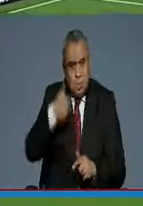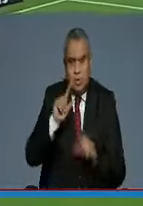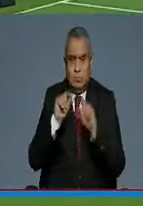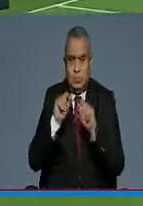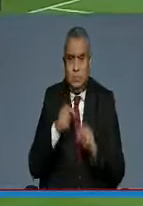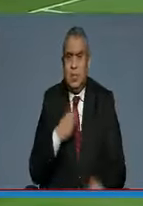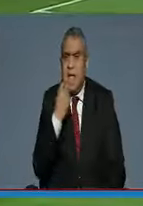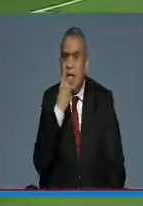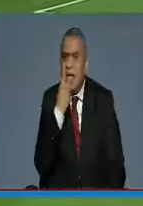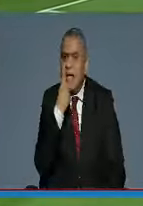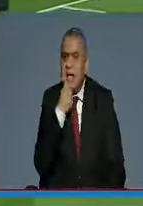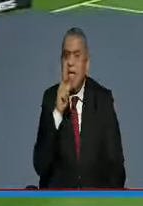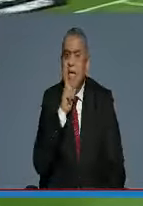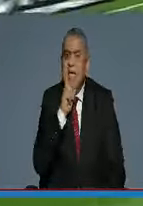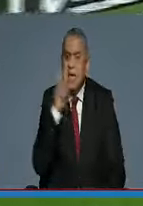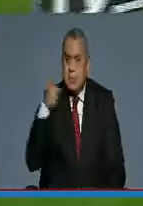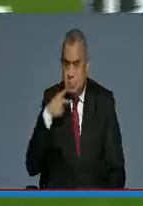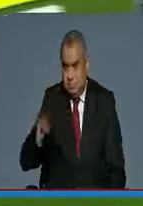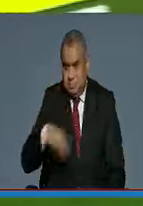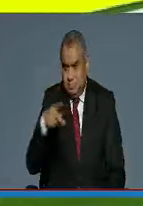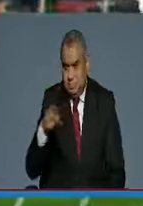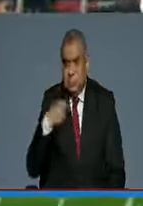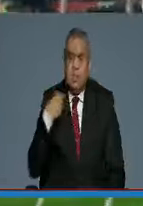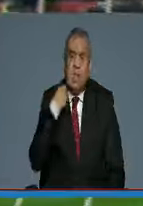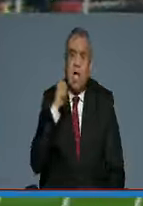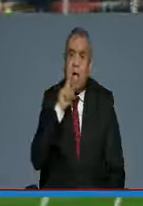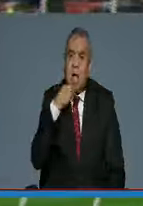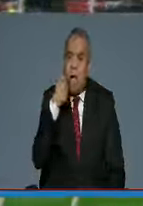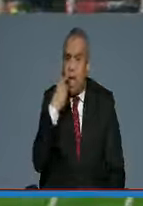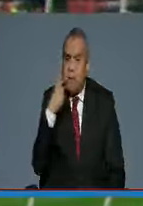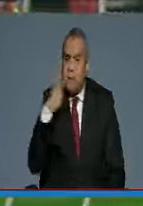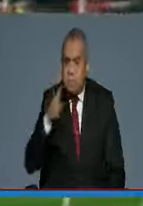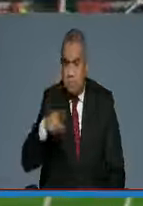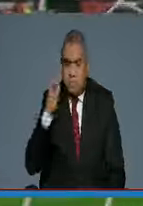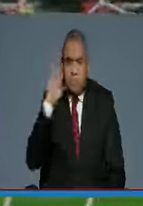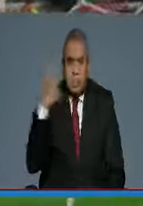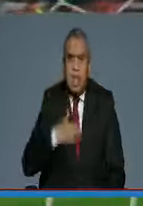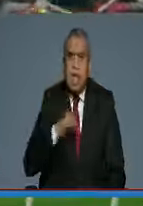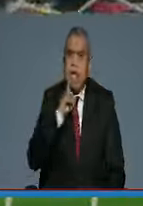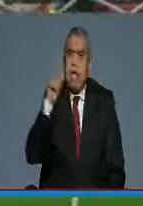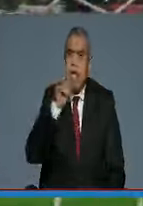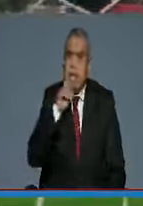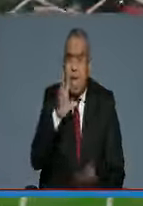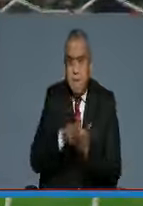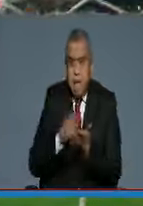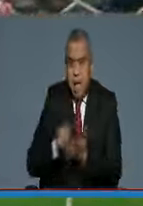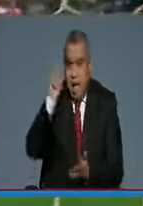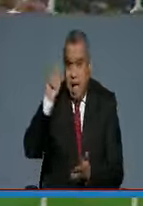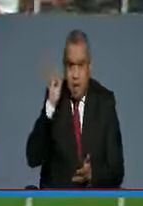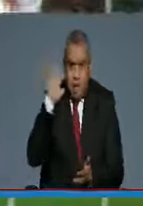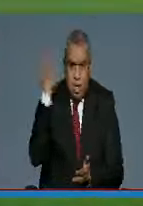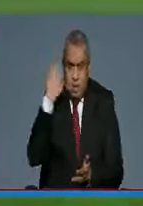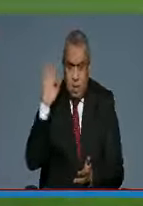ندفيد ما عملش مباراه كبيره عمرو السلايه ما عملش مباراه كبيره امام عاشور الشوط الاول ما عملش مباراه كبيره